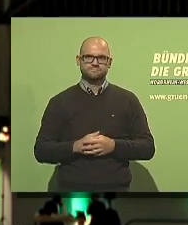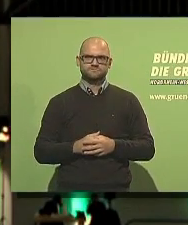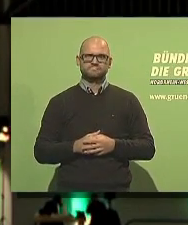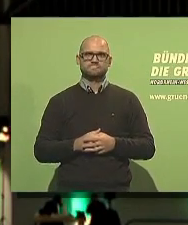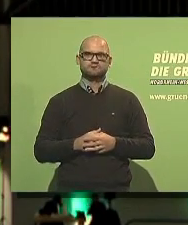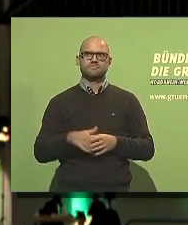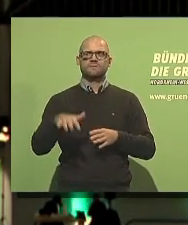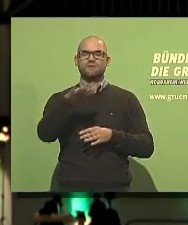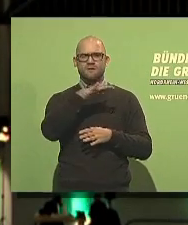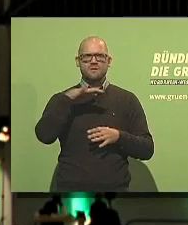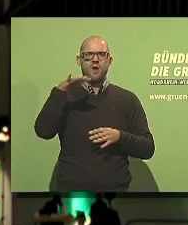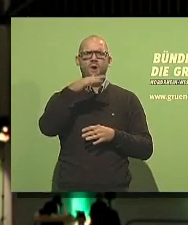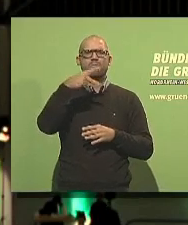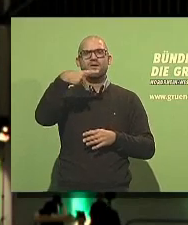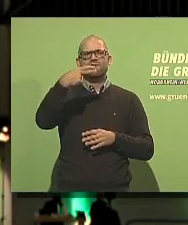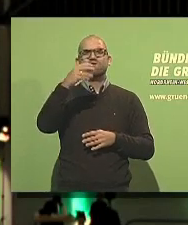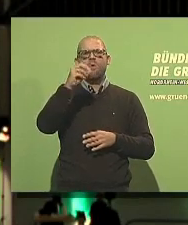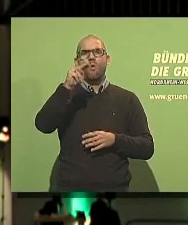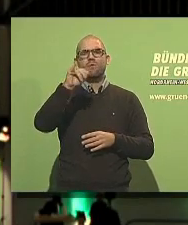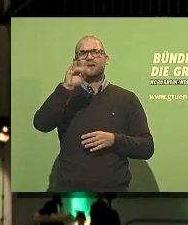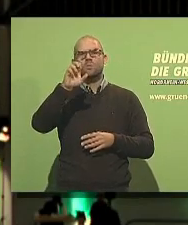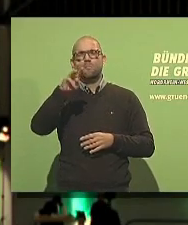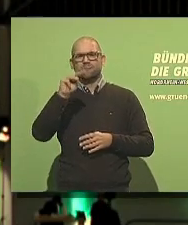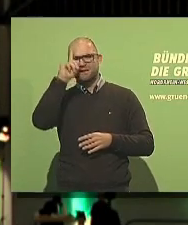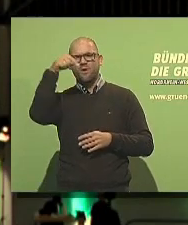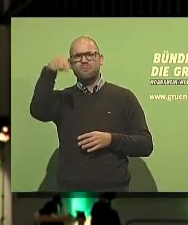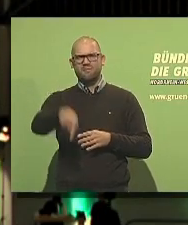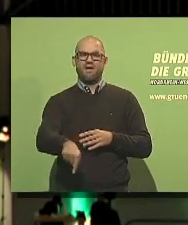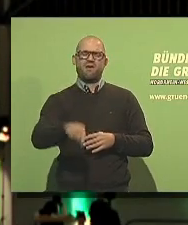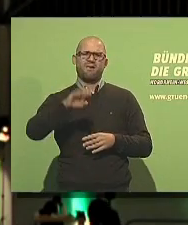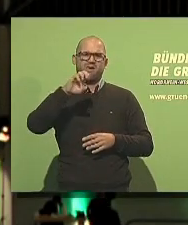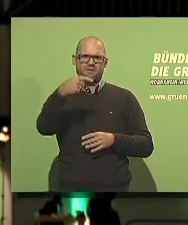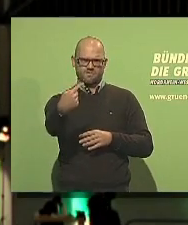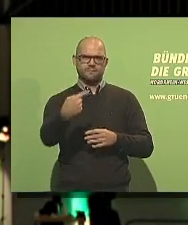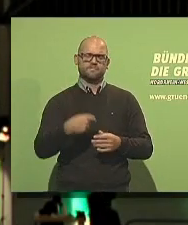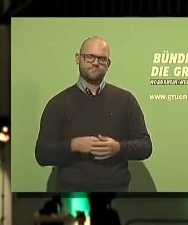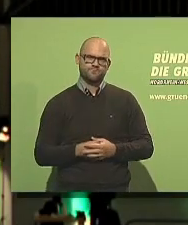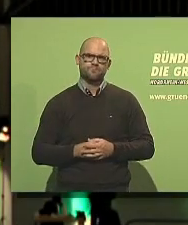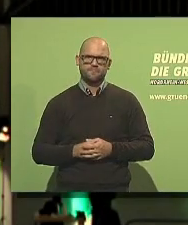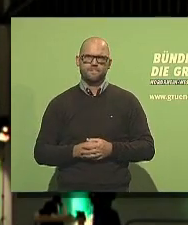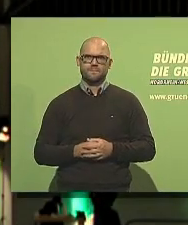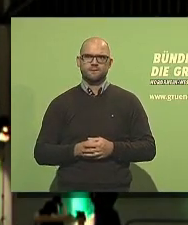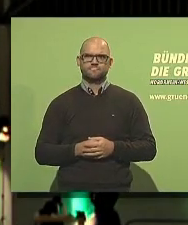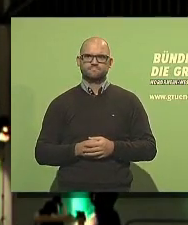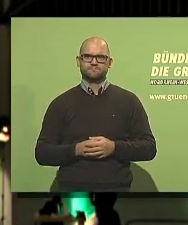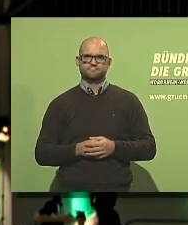Symphonium. Meines Wissens ist das der Raum im Erdgeschoss hier. Genau.